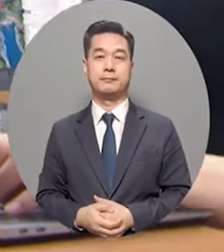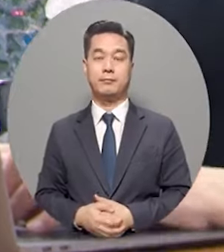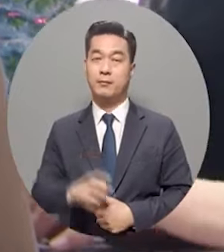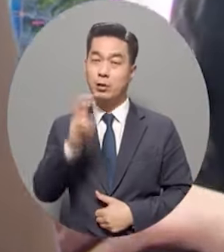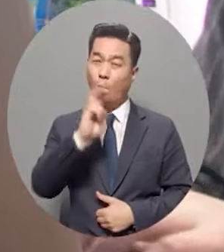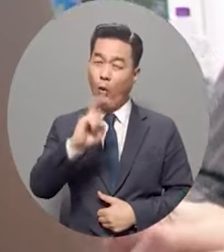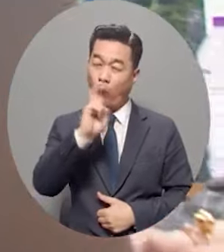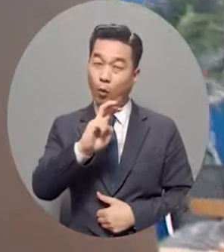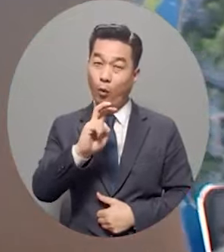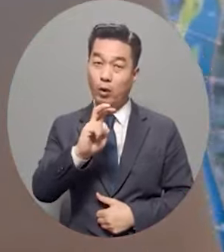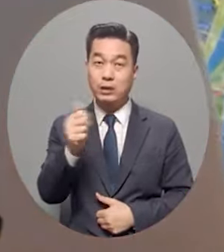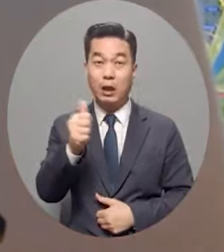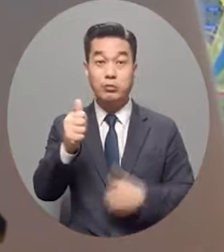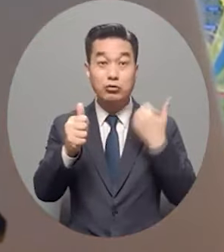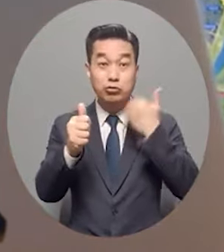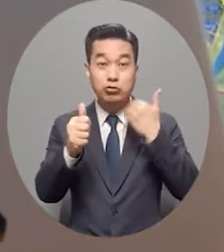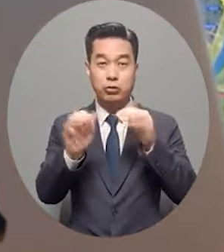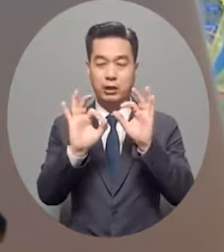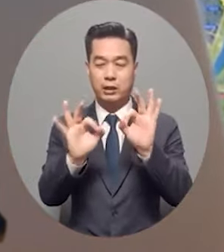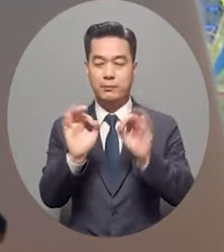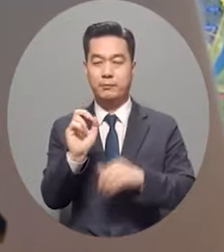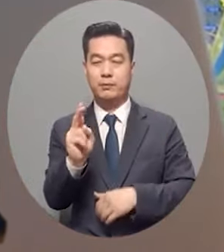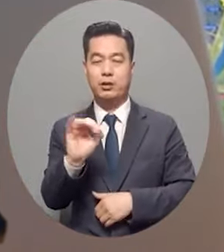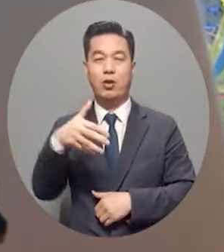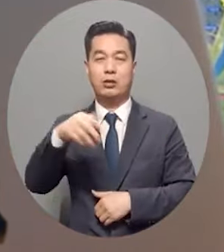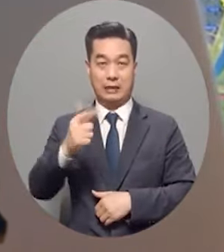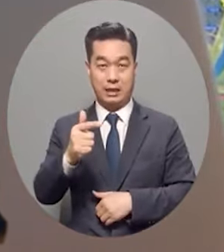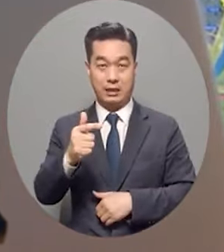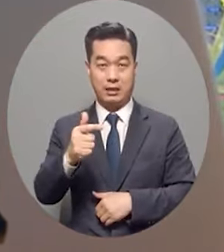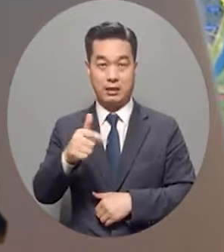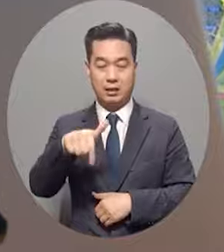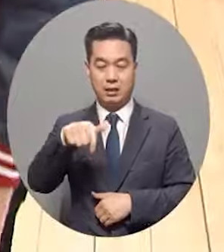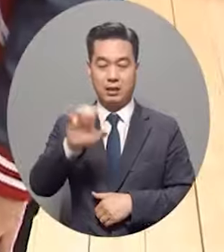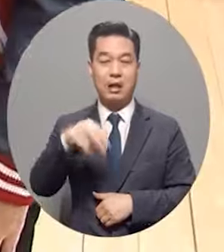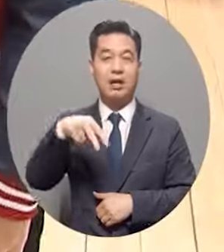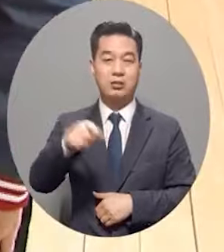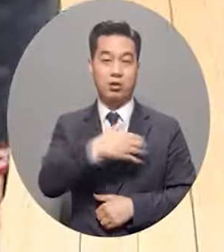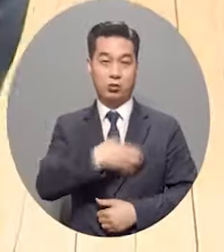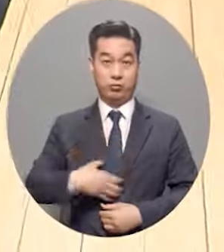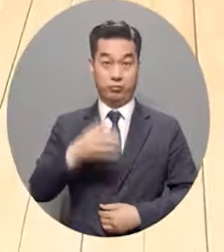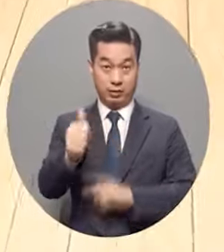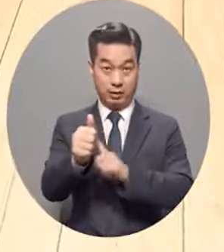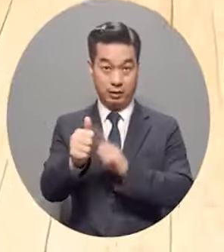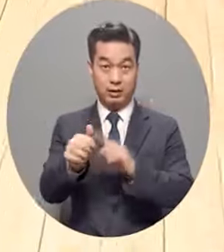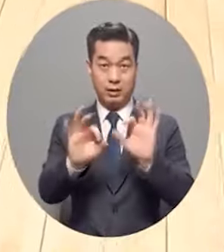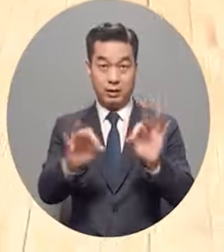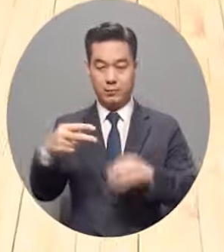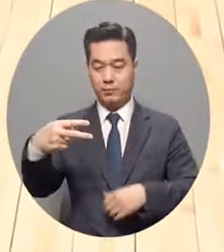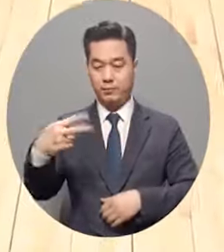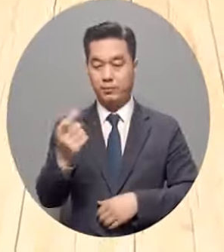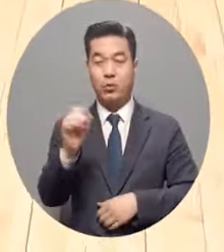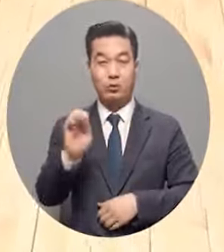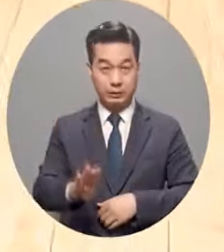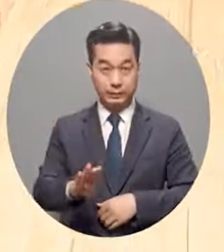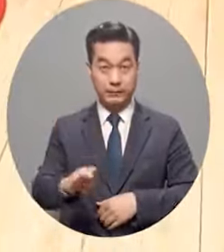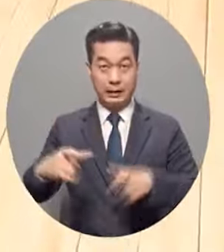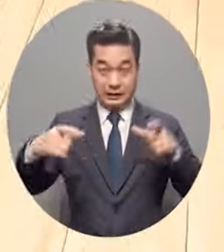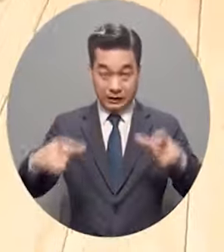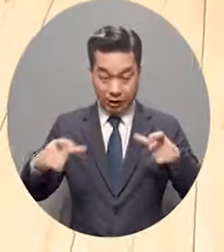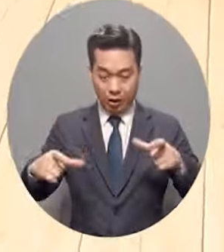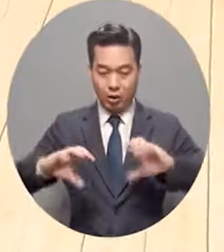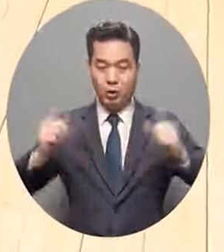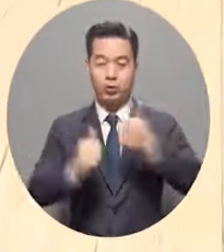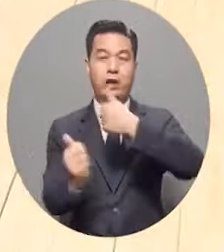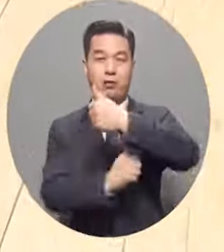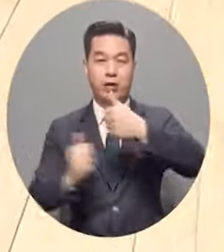노래를 부른 남성은 김형찬 부산 강서구청장. 김도부 의원은 해당 지역 국회의원으로 모두